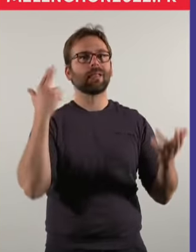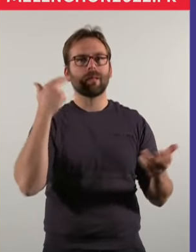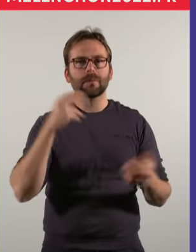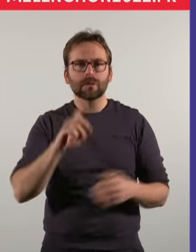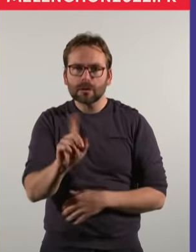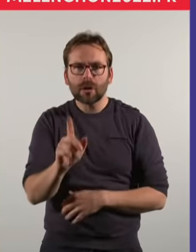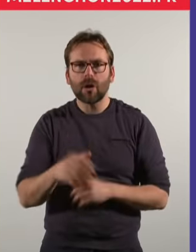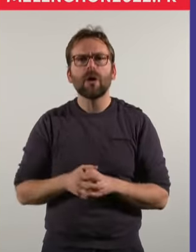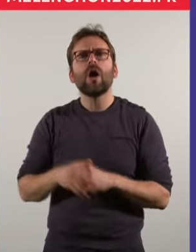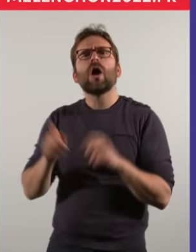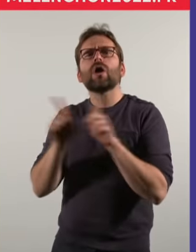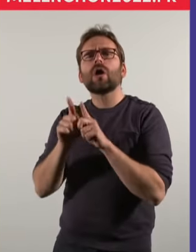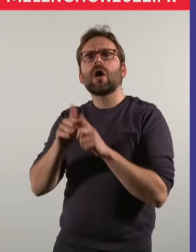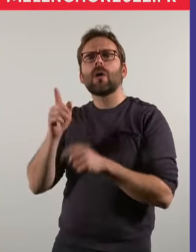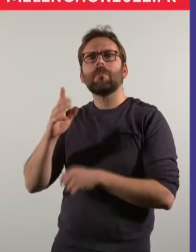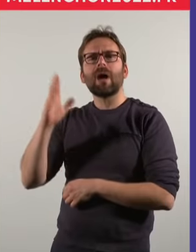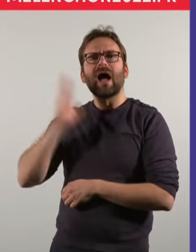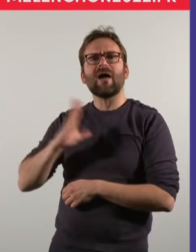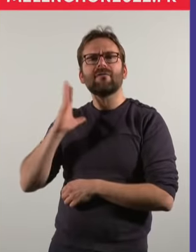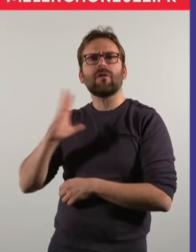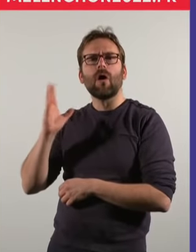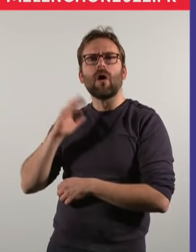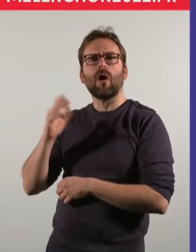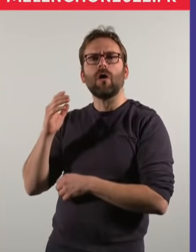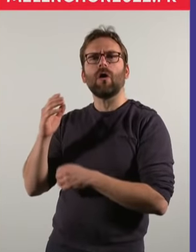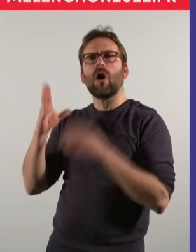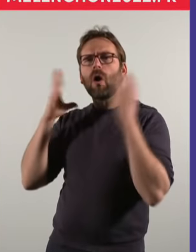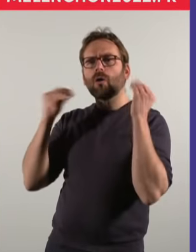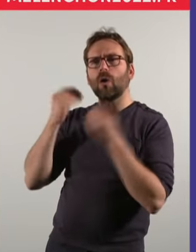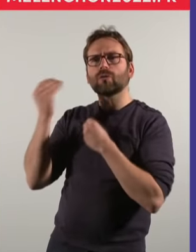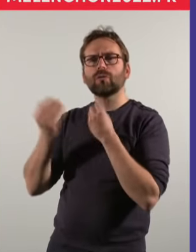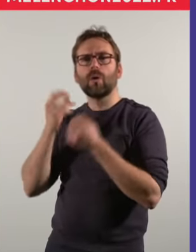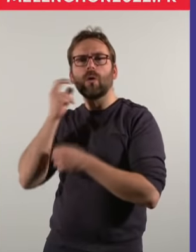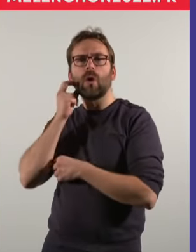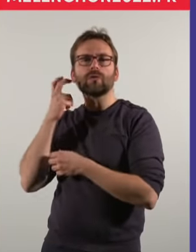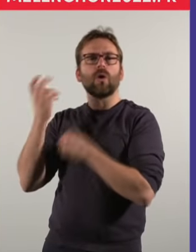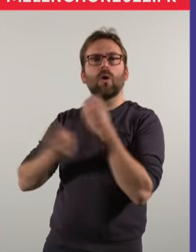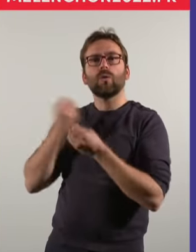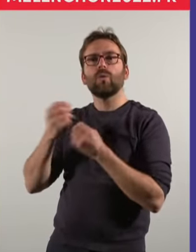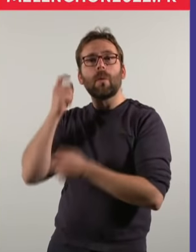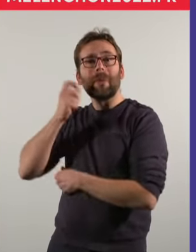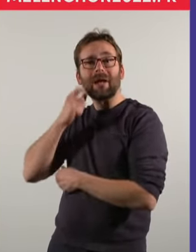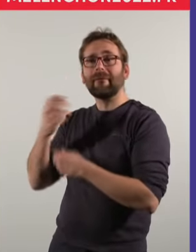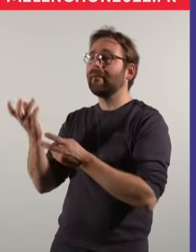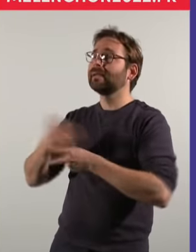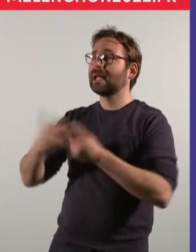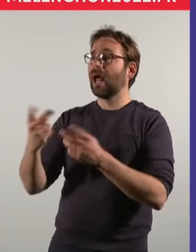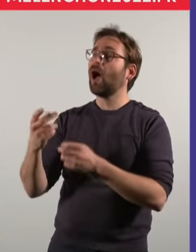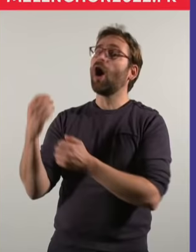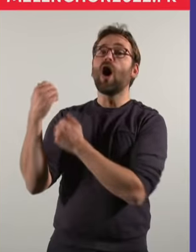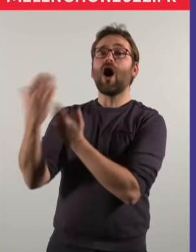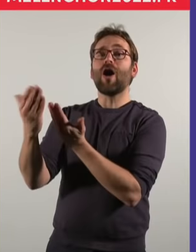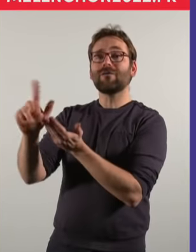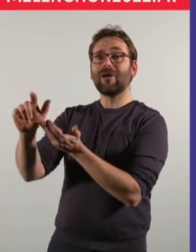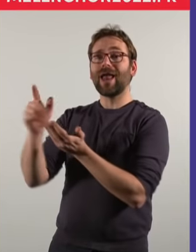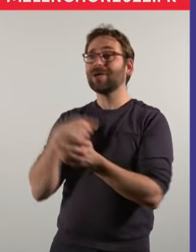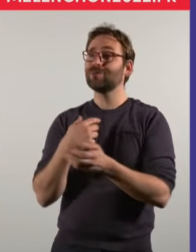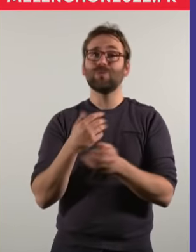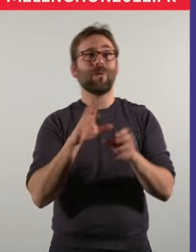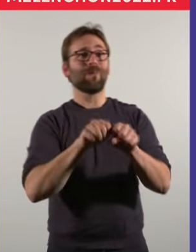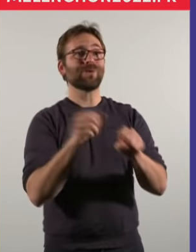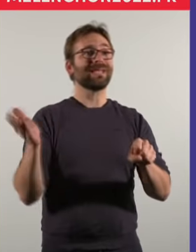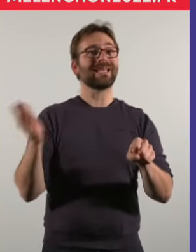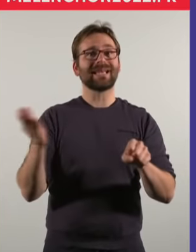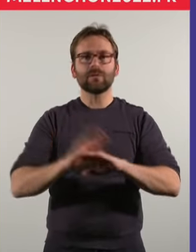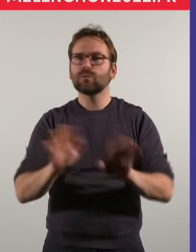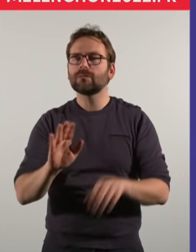dire, comme disait M. Hollande ou comme répète M. Macron, c'est l'offre qui fait la demande. Alors je vous propose quelque chose, pas cher évidemment, parce que j'ai